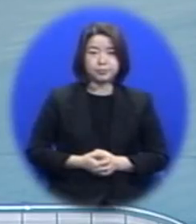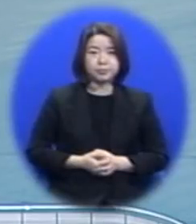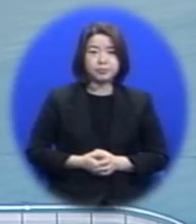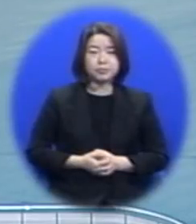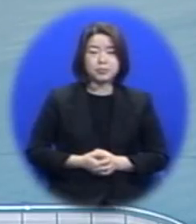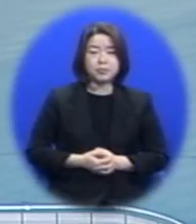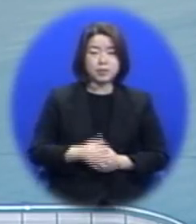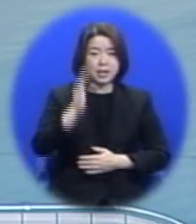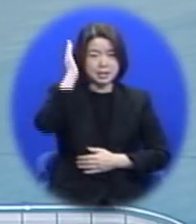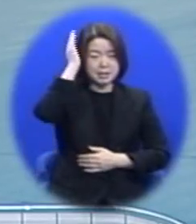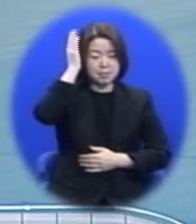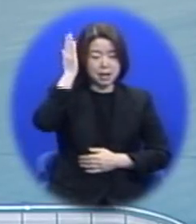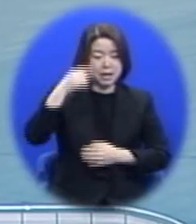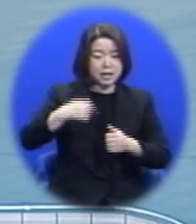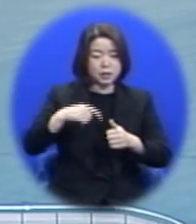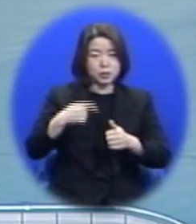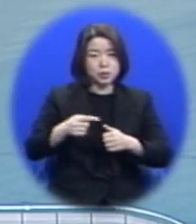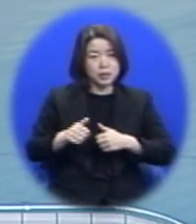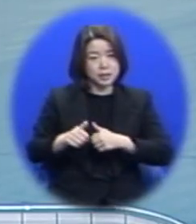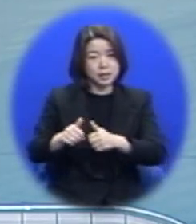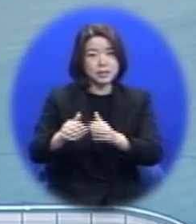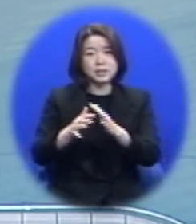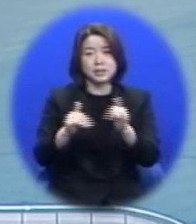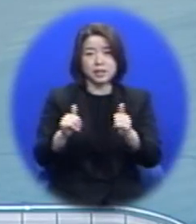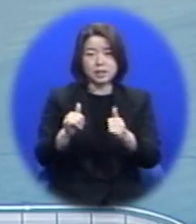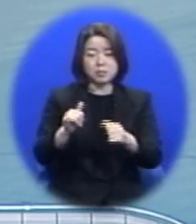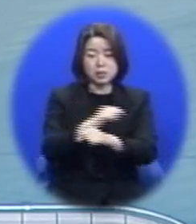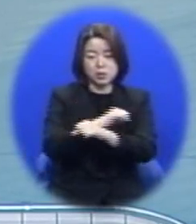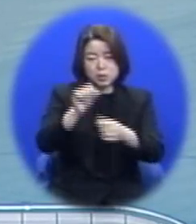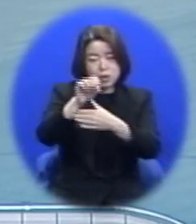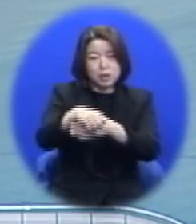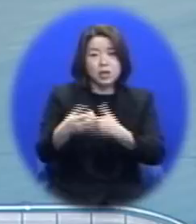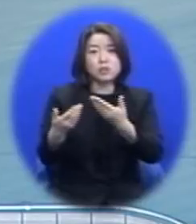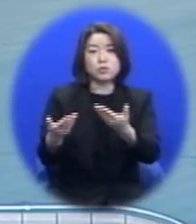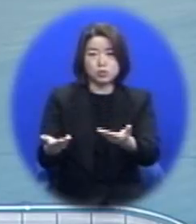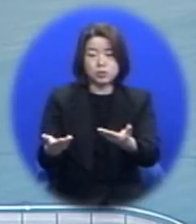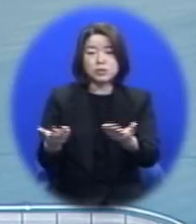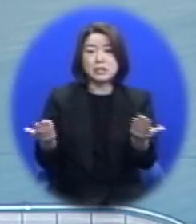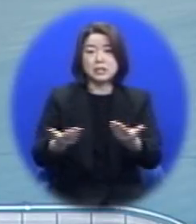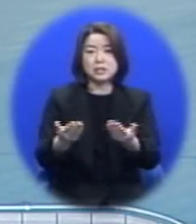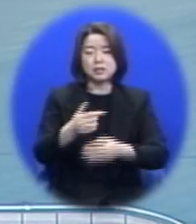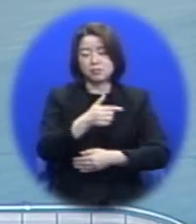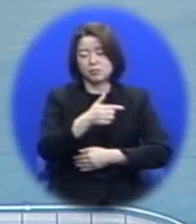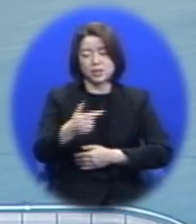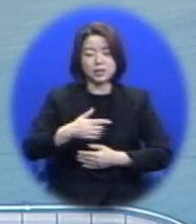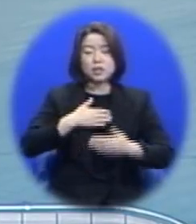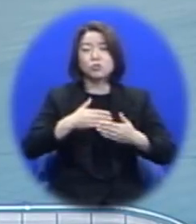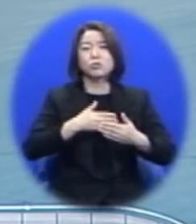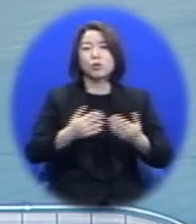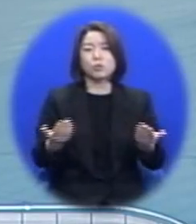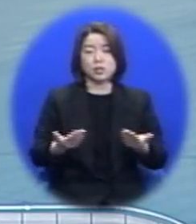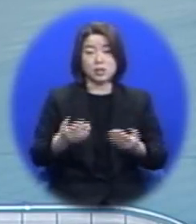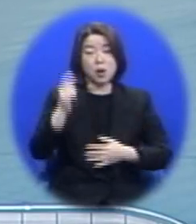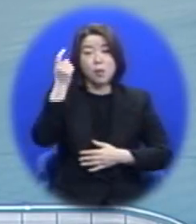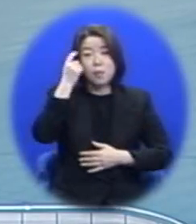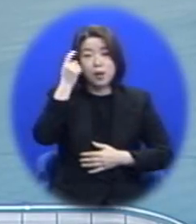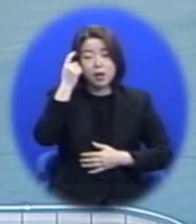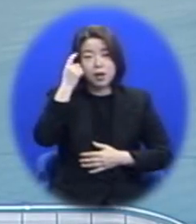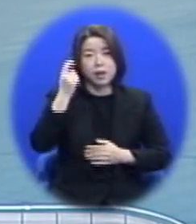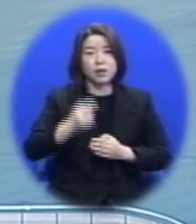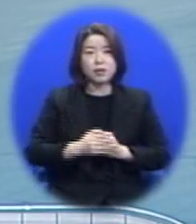것입니다. 발람의 교훈을 따르는 이들을 용납하는 것은 대단히 두려운 일입니다. 왜 그런가요?